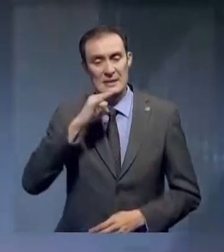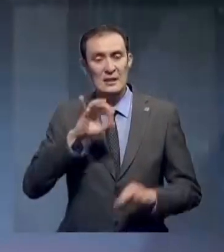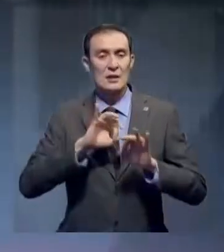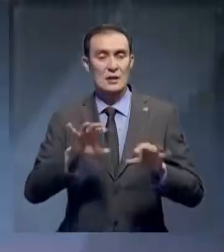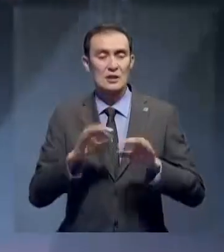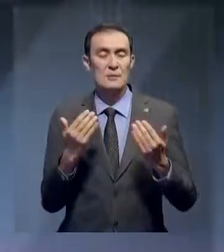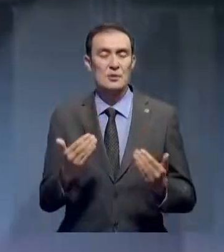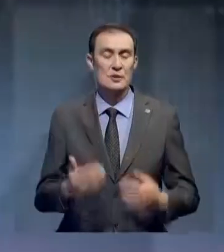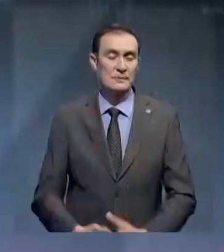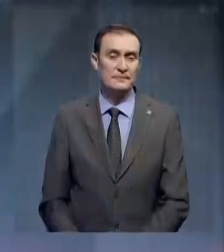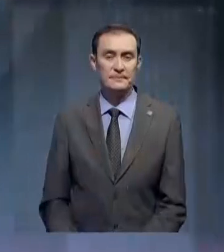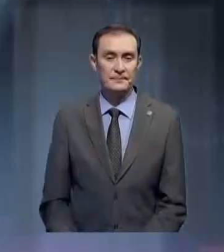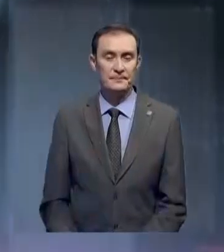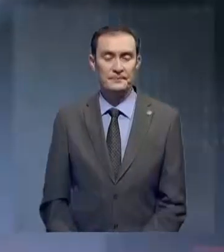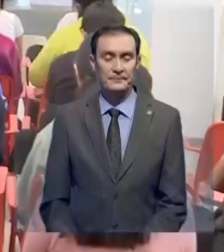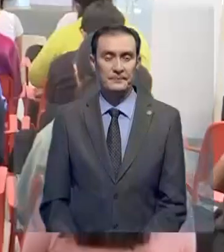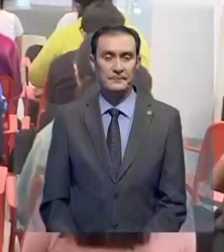Казахстане, расскажет Гульдана Кален.